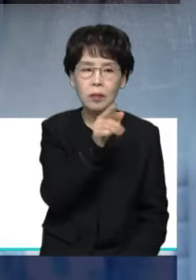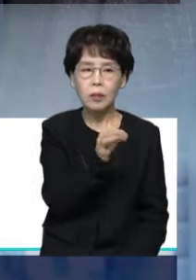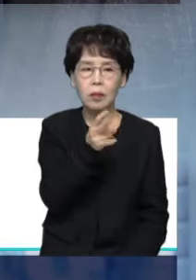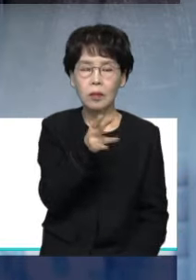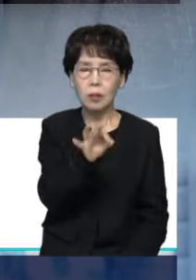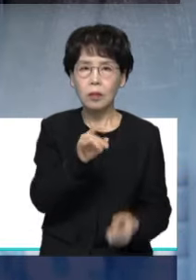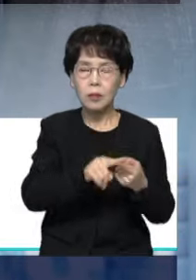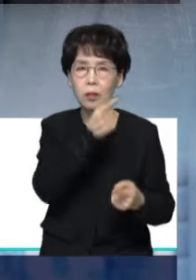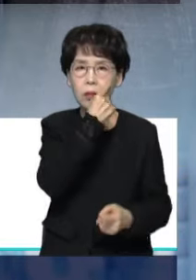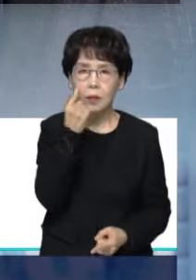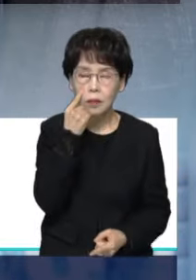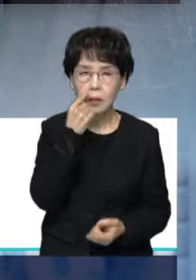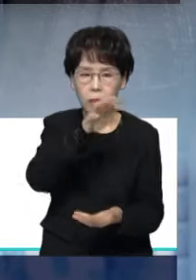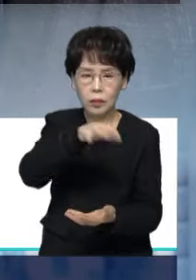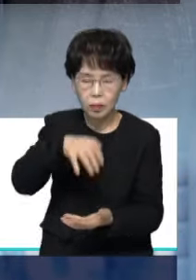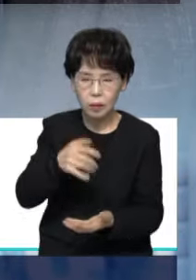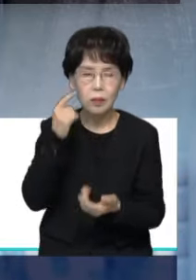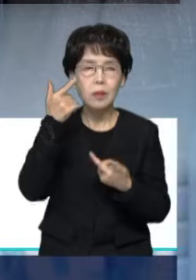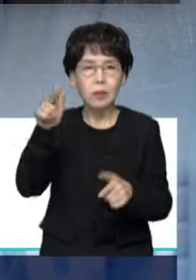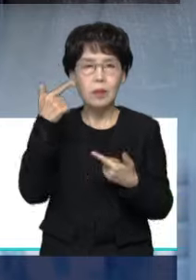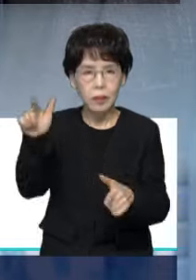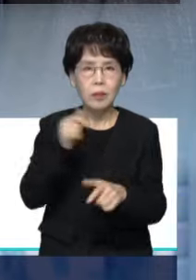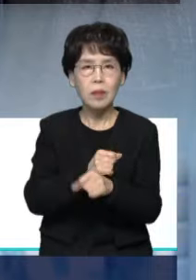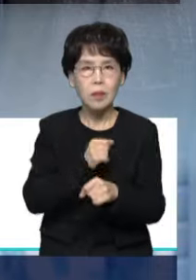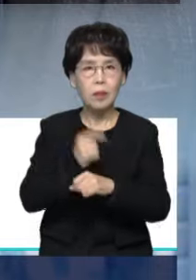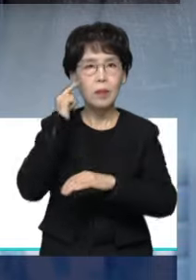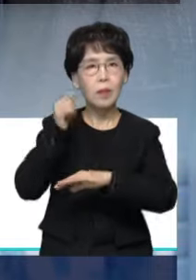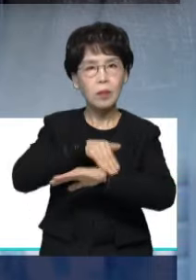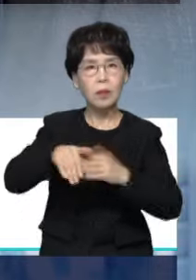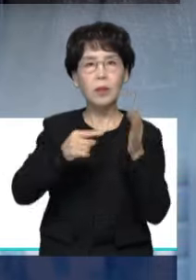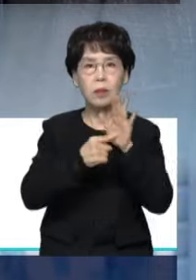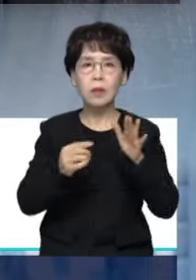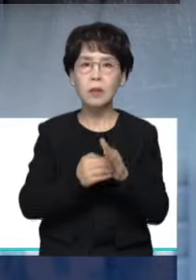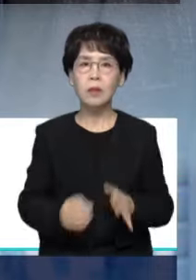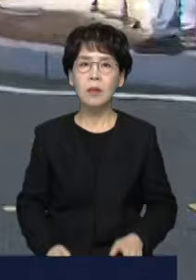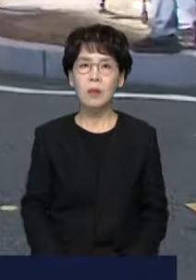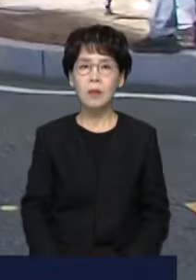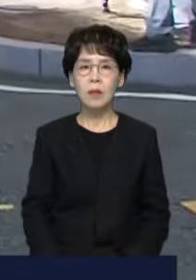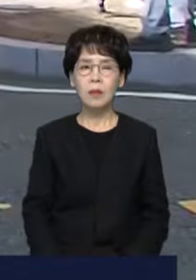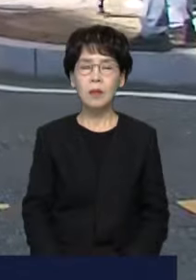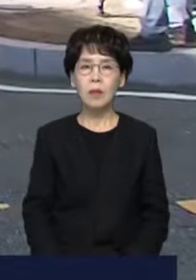모아서 본격 반박에 나설 것이라고 예고했습니다. 한성희 기자입니다.